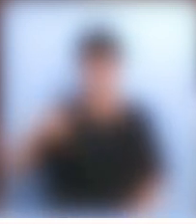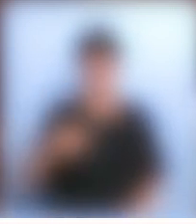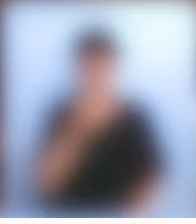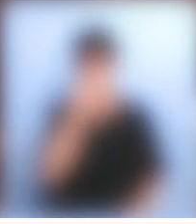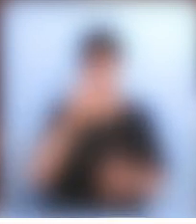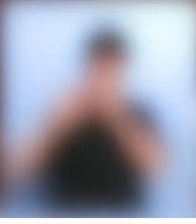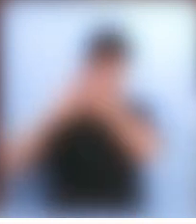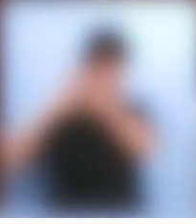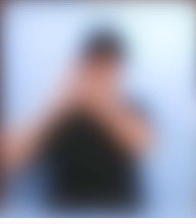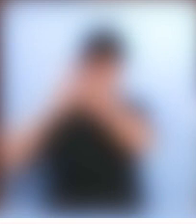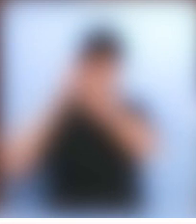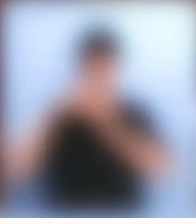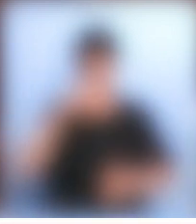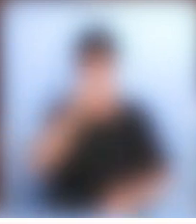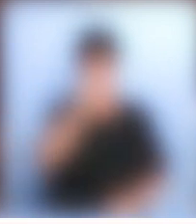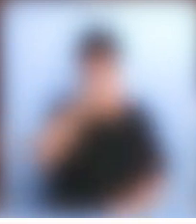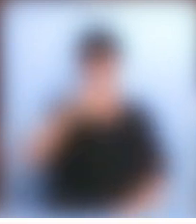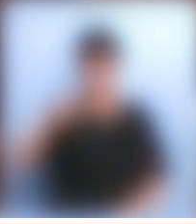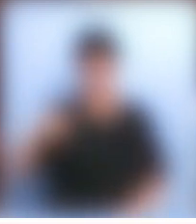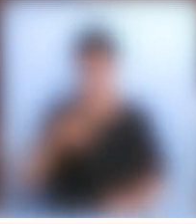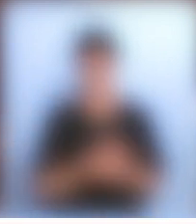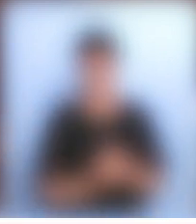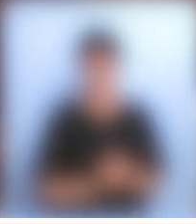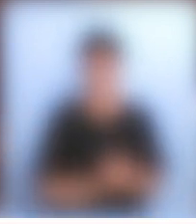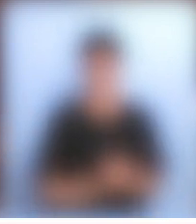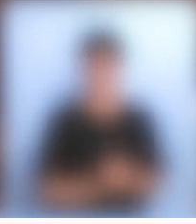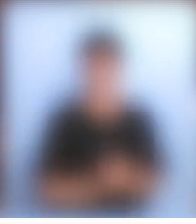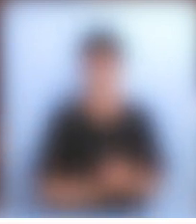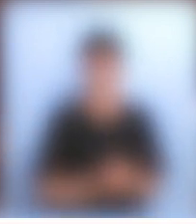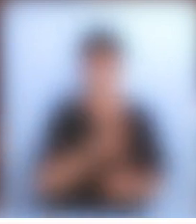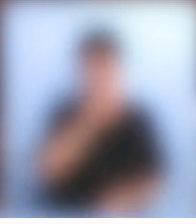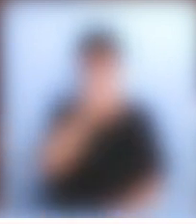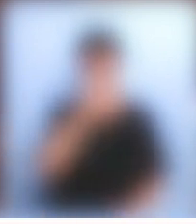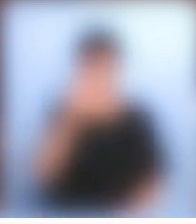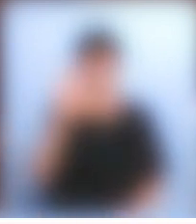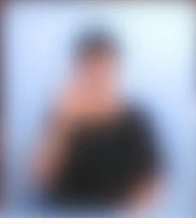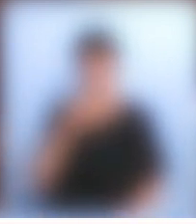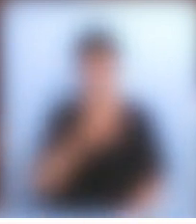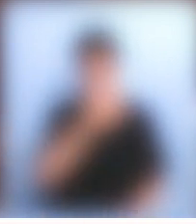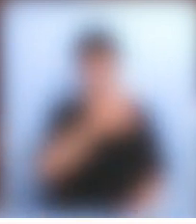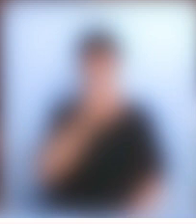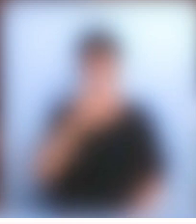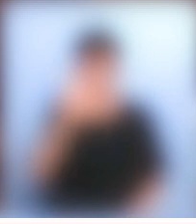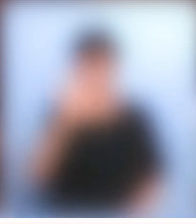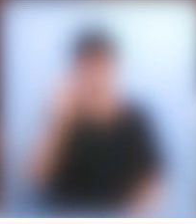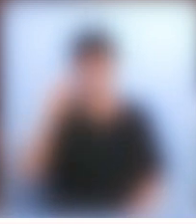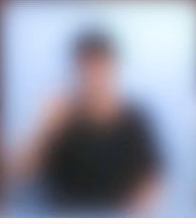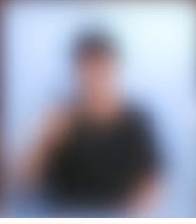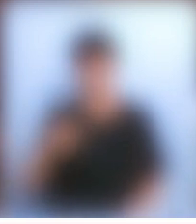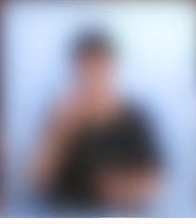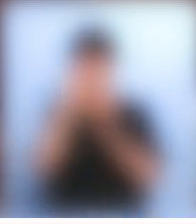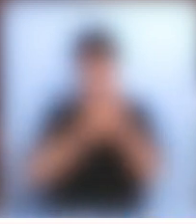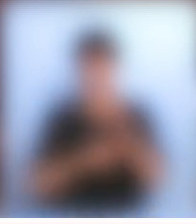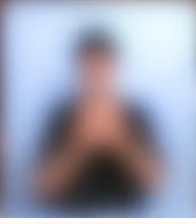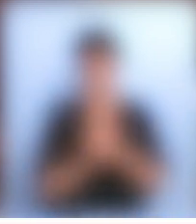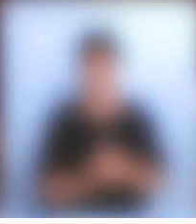RTHK HK 瀏覽港台節目呢，是由2015年的510萬次下跌到18年的